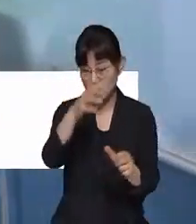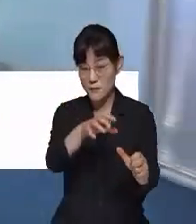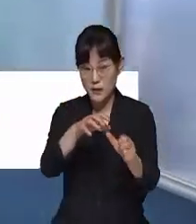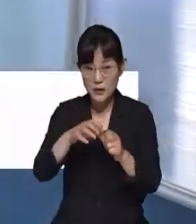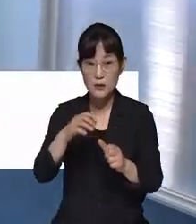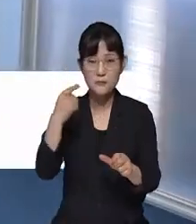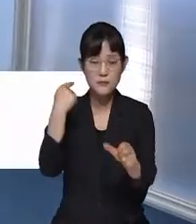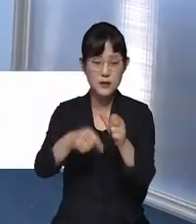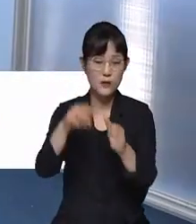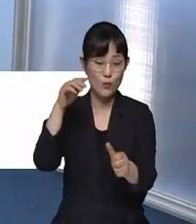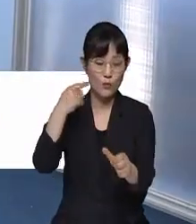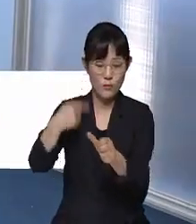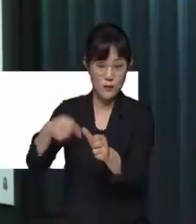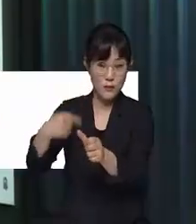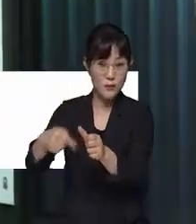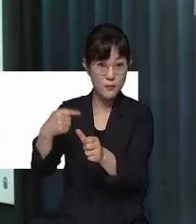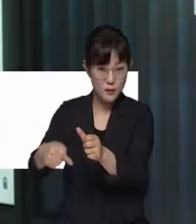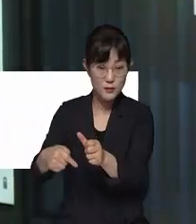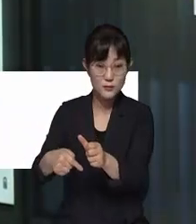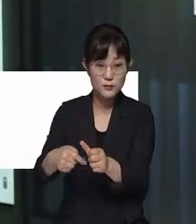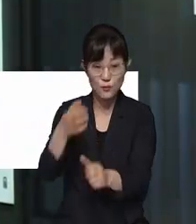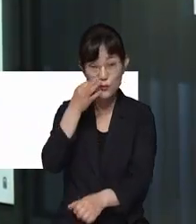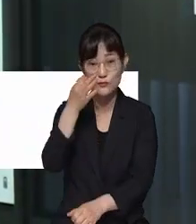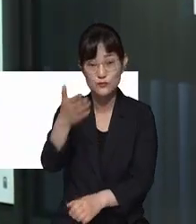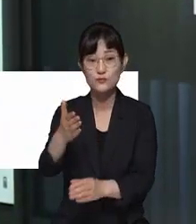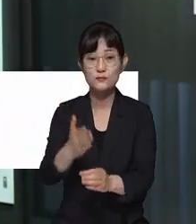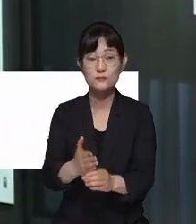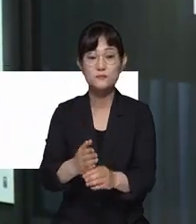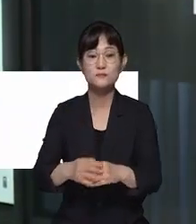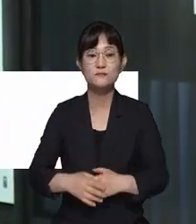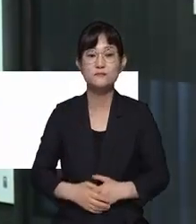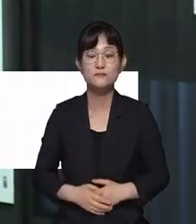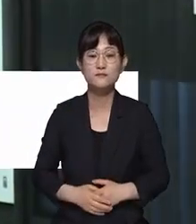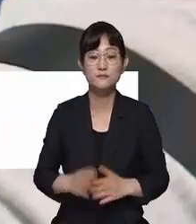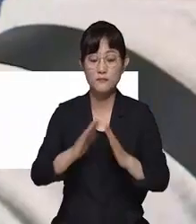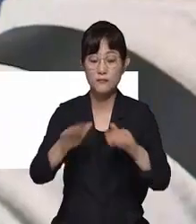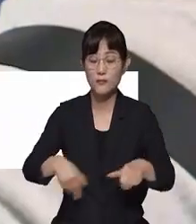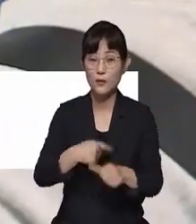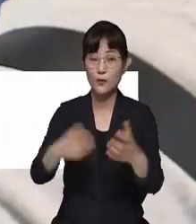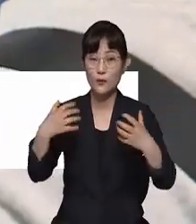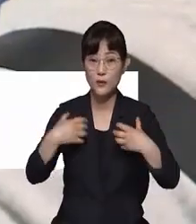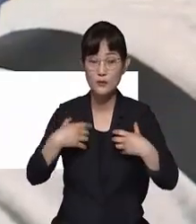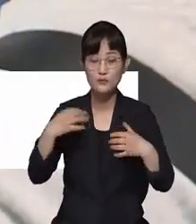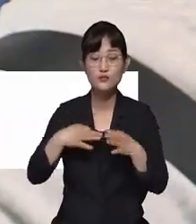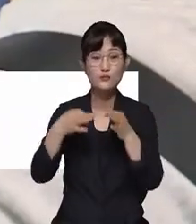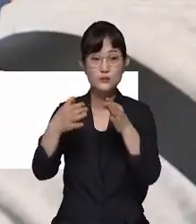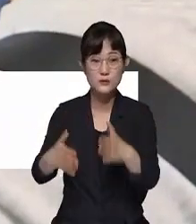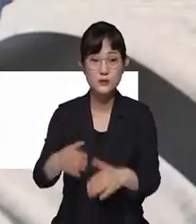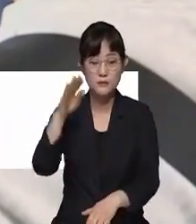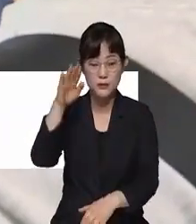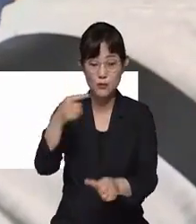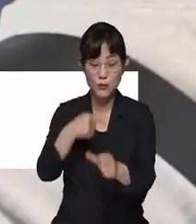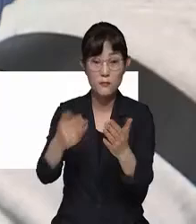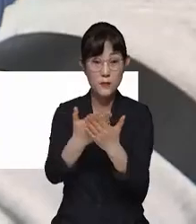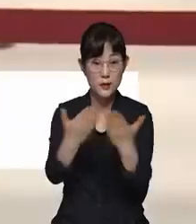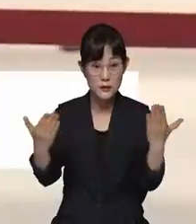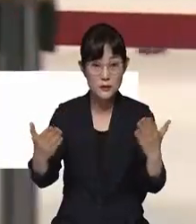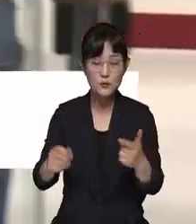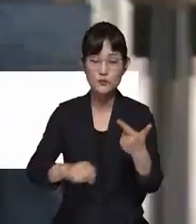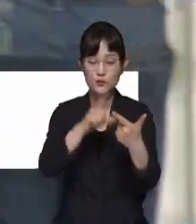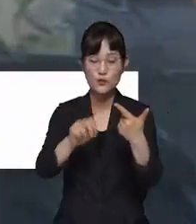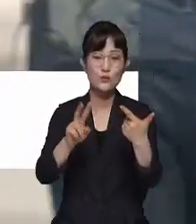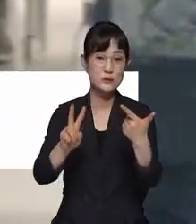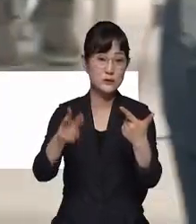수업과 교육기술 체험 부스를 운영해 관심을 모으고 있습니다. 전남도 교육청이 주최하는 글로컬 미래교육 박람회는 다음